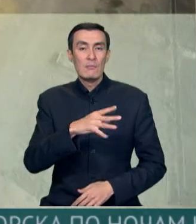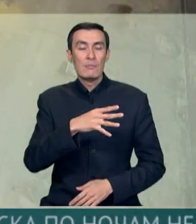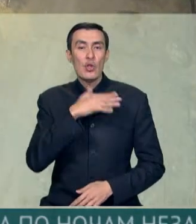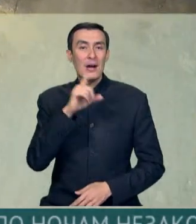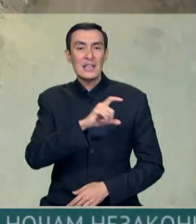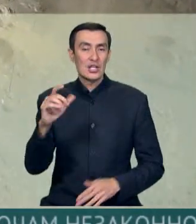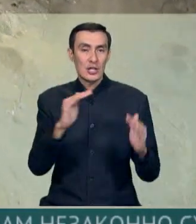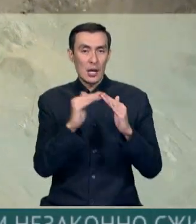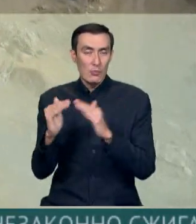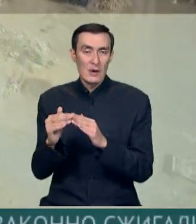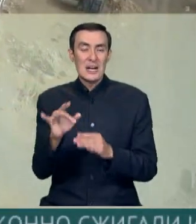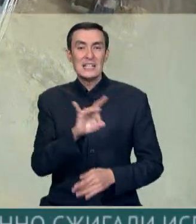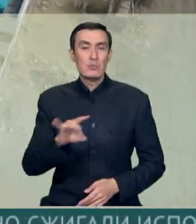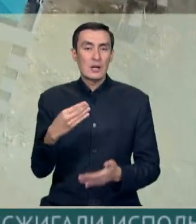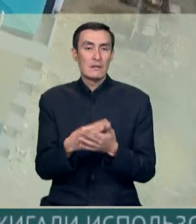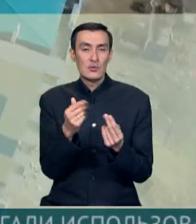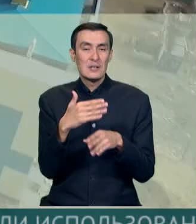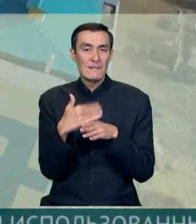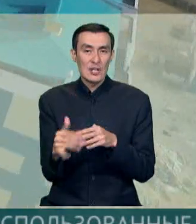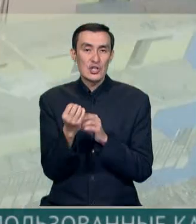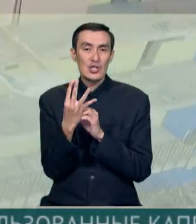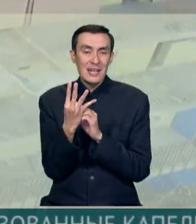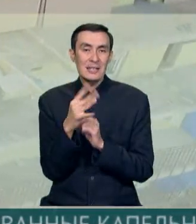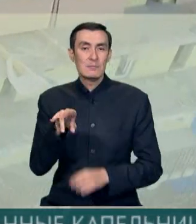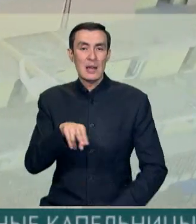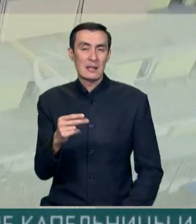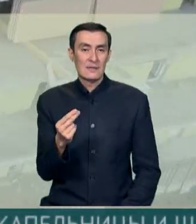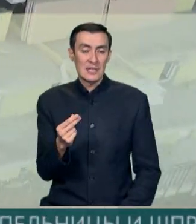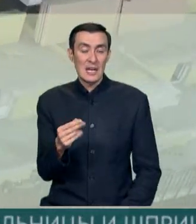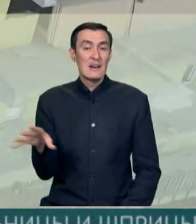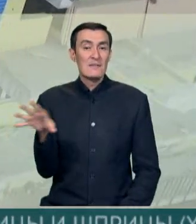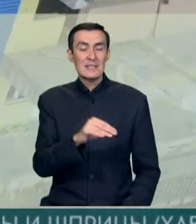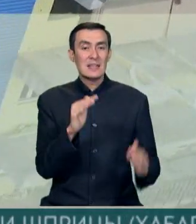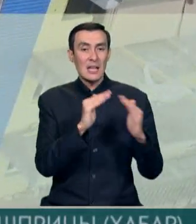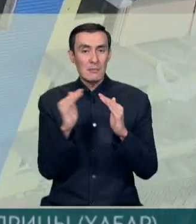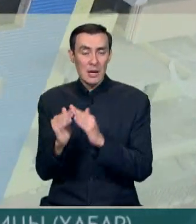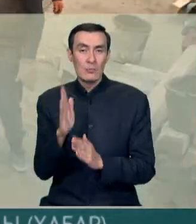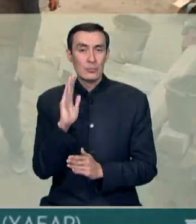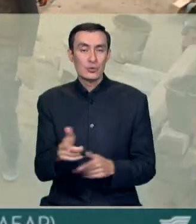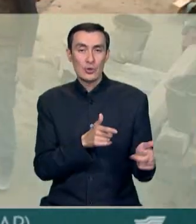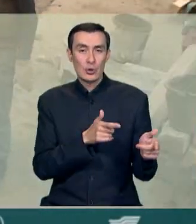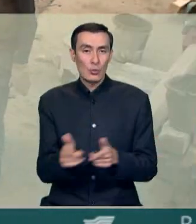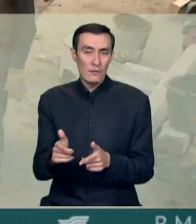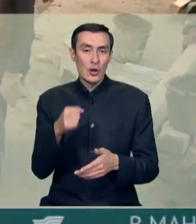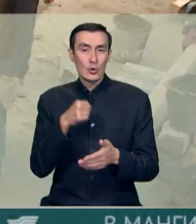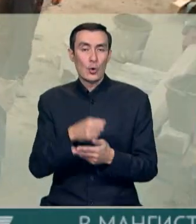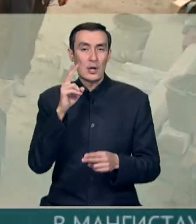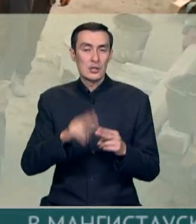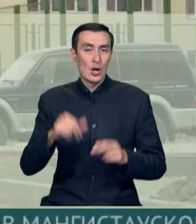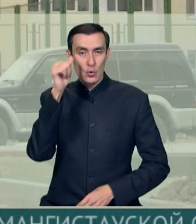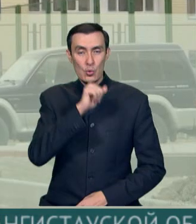из республиканского и областного бюджетов выделили 14 миллиардов. Все дома и коттеджи сдадут под ключ к концу